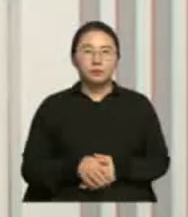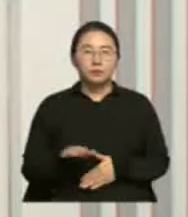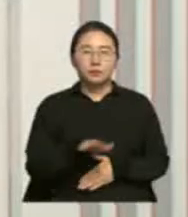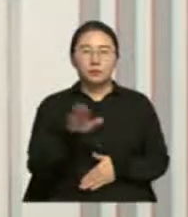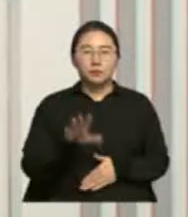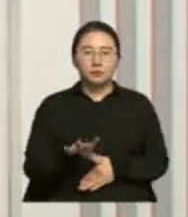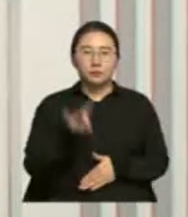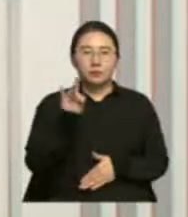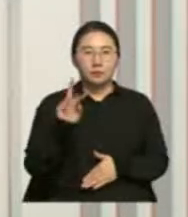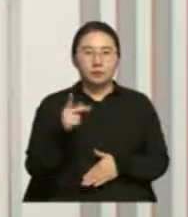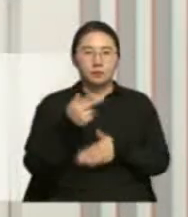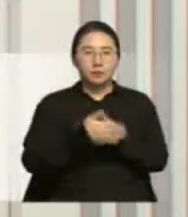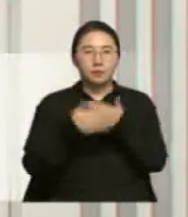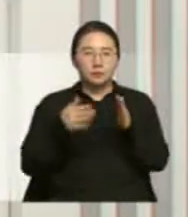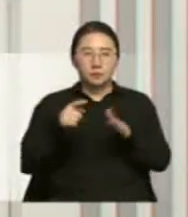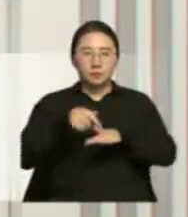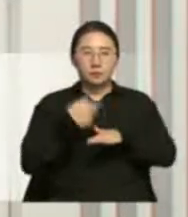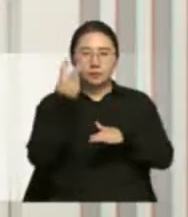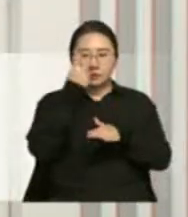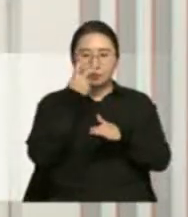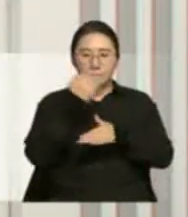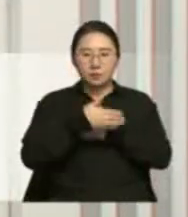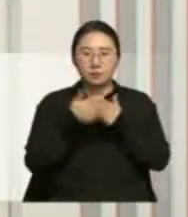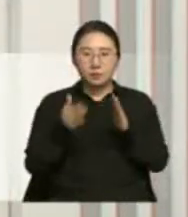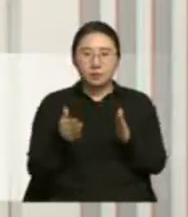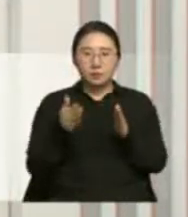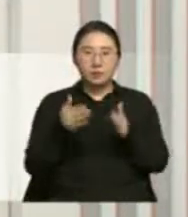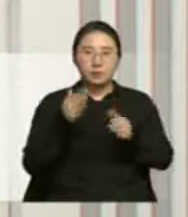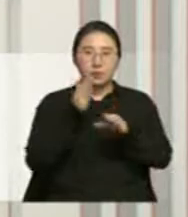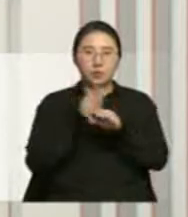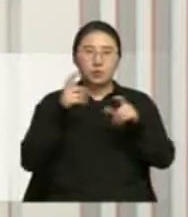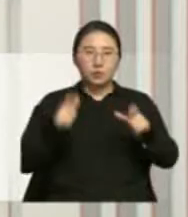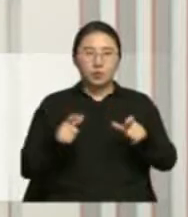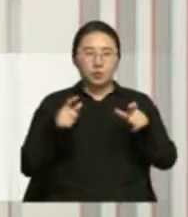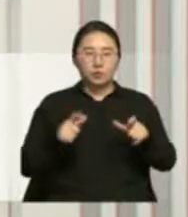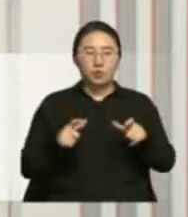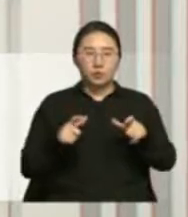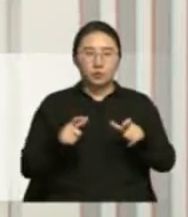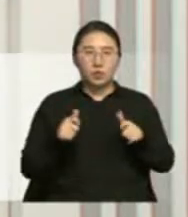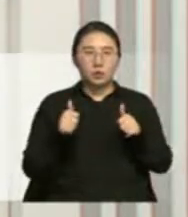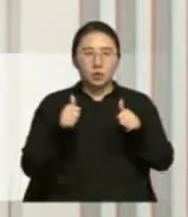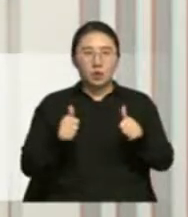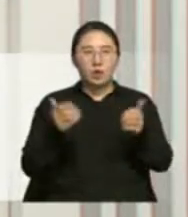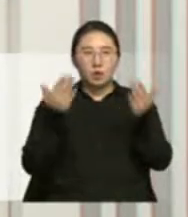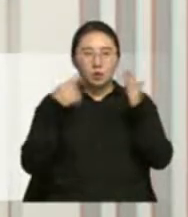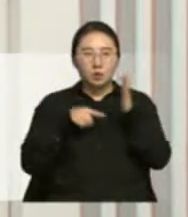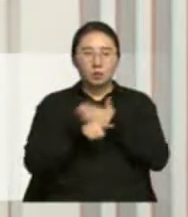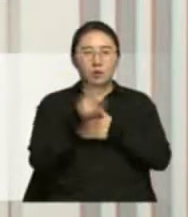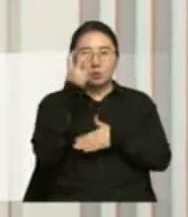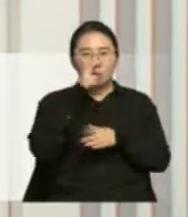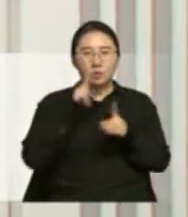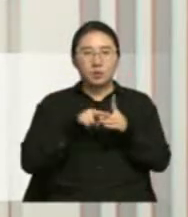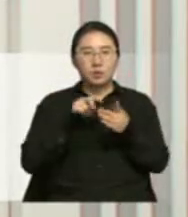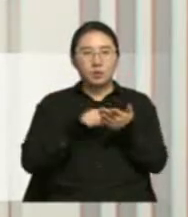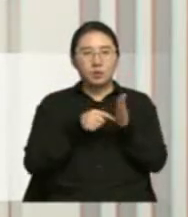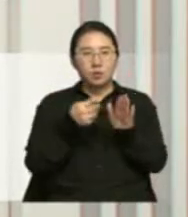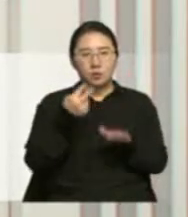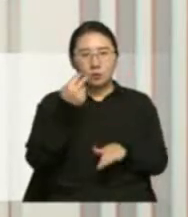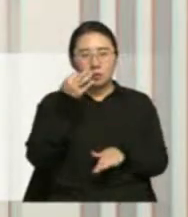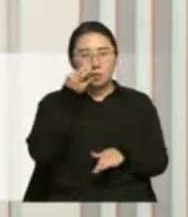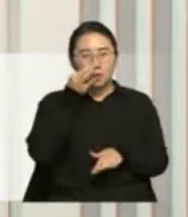올해 초빈 교실을 활용한 초등 돌봄 교실을 안착시킨 중구가 여세를 몰아 학교 밖 돌봄 센터를